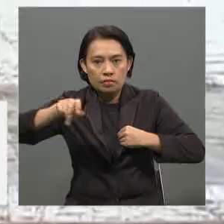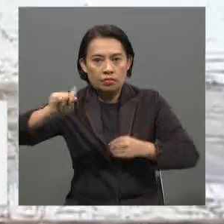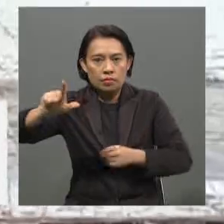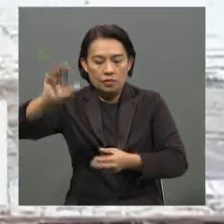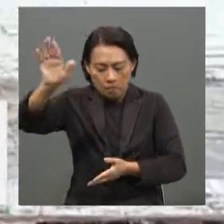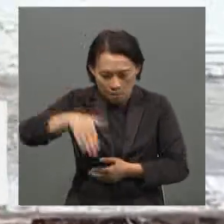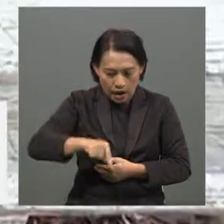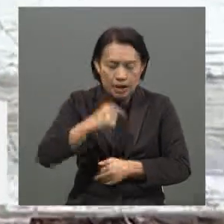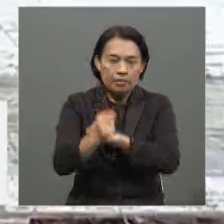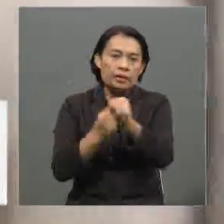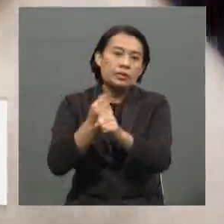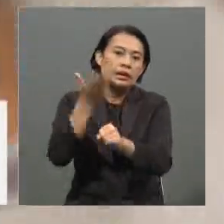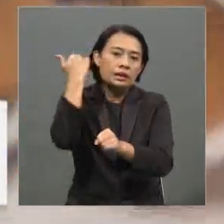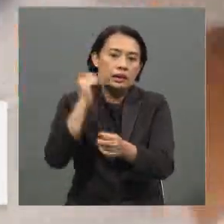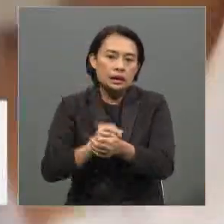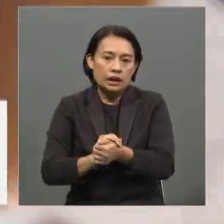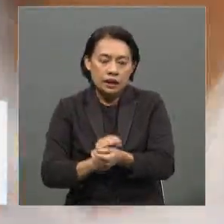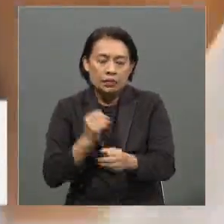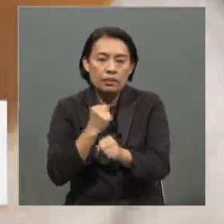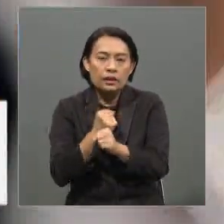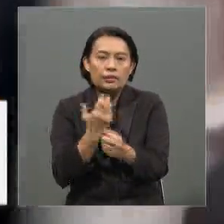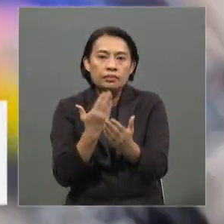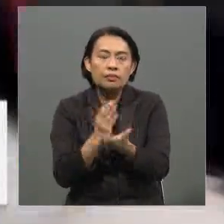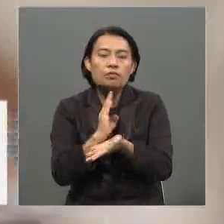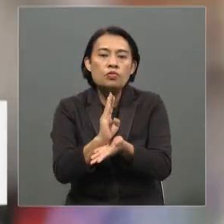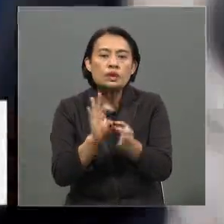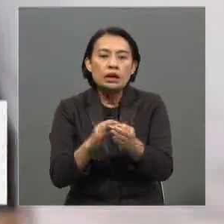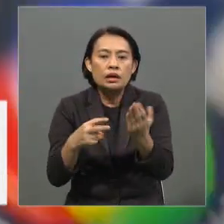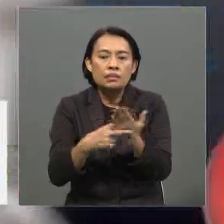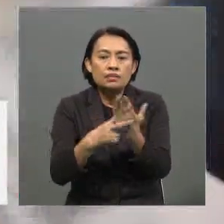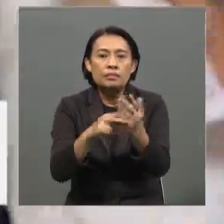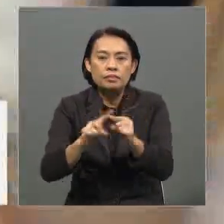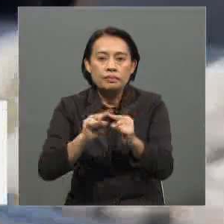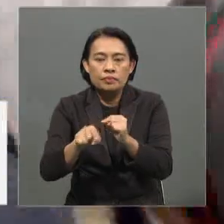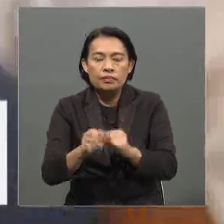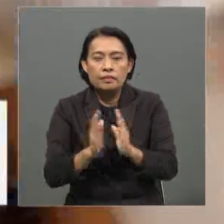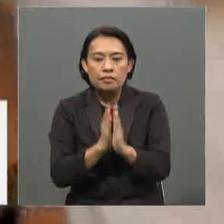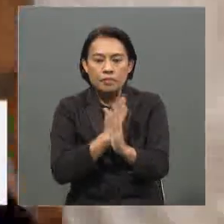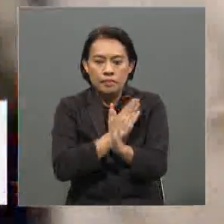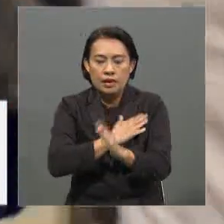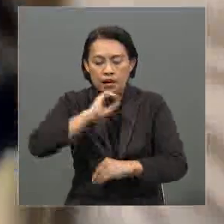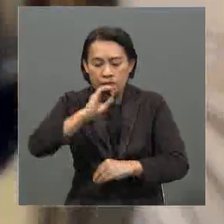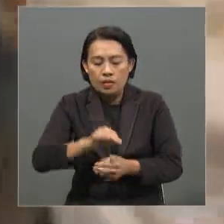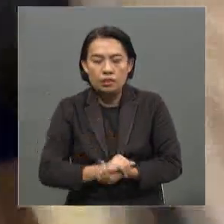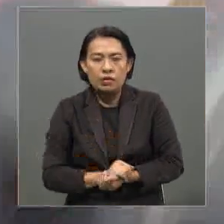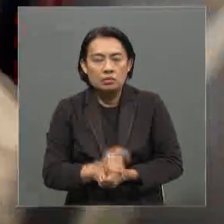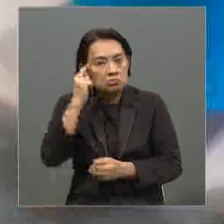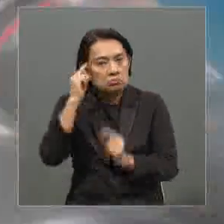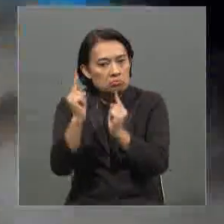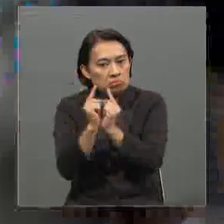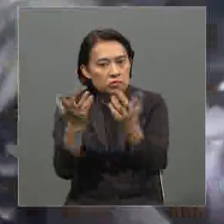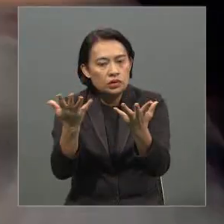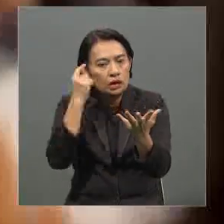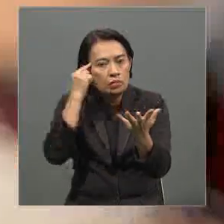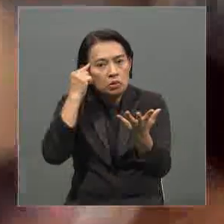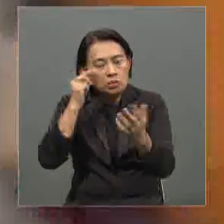นี้เมื่อปีที่ผ่านมาเพื่อมาร่วมทอดกฐินด้วยนะครับแต่ทางพระมหาอุดรยืนยันนะครับว่าไม่ได้รู้จักกับบอสพอเป็นการ